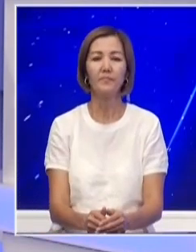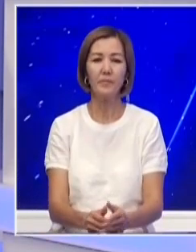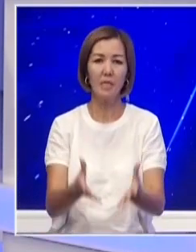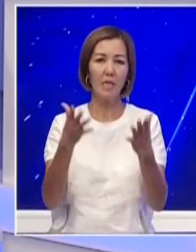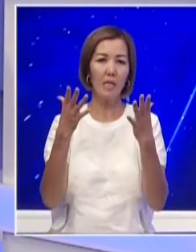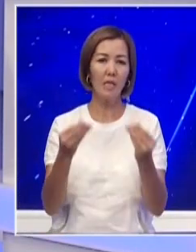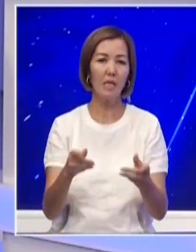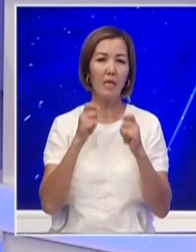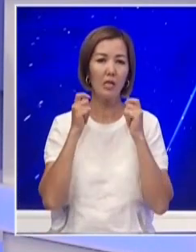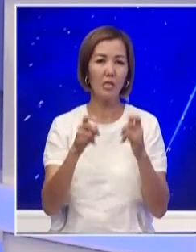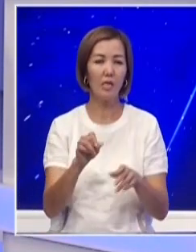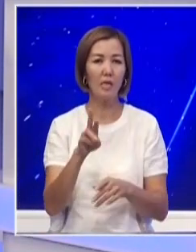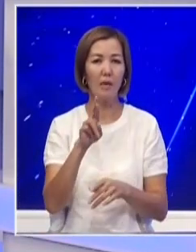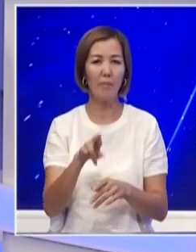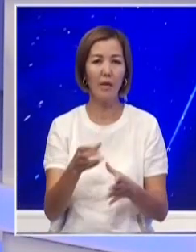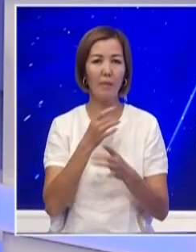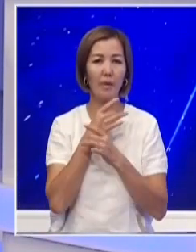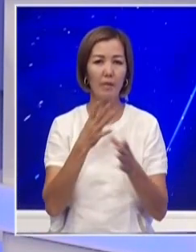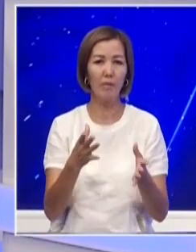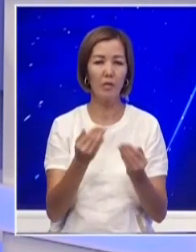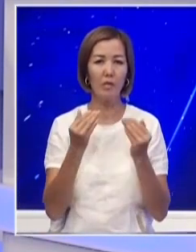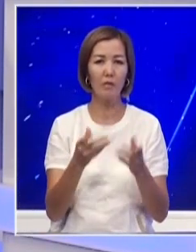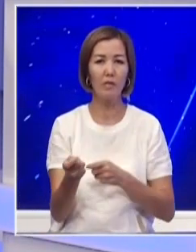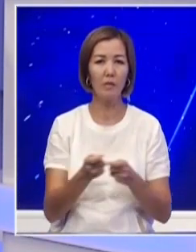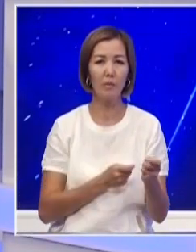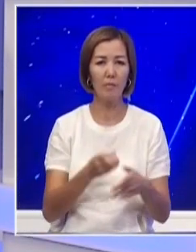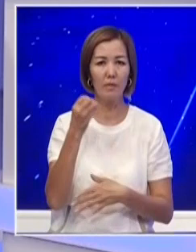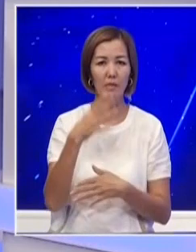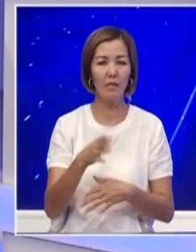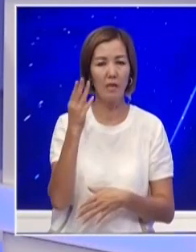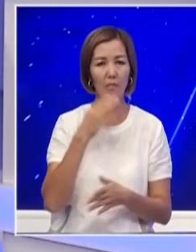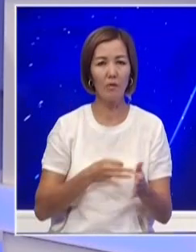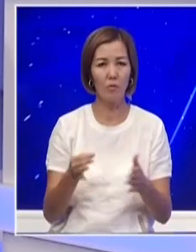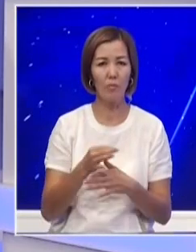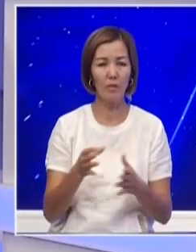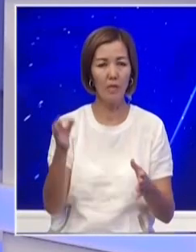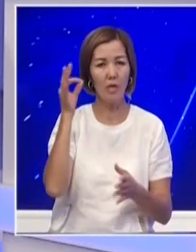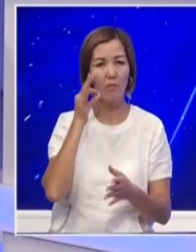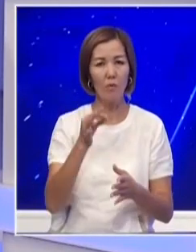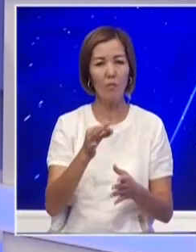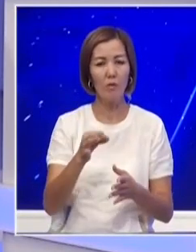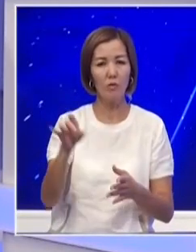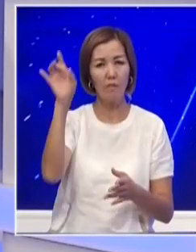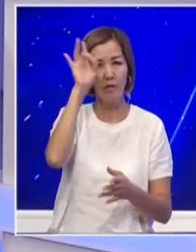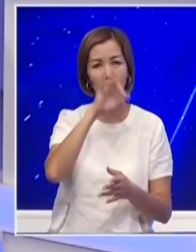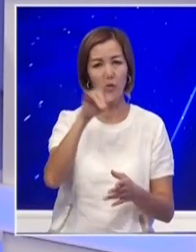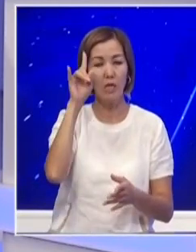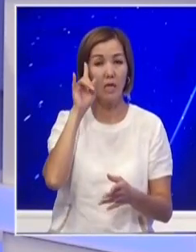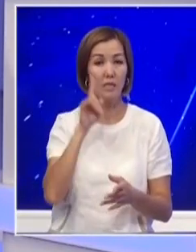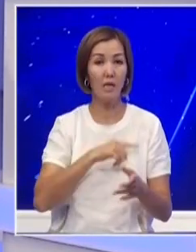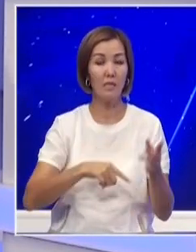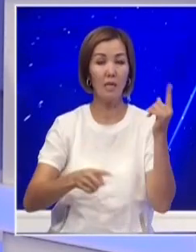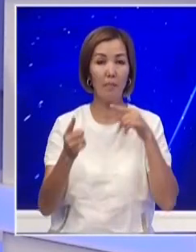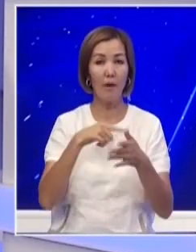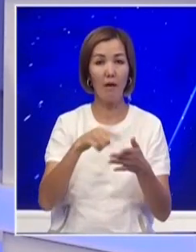День рождения Абая Кунанбаева широко отмечают сегодня в административном центре Алматинской области. Напомним, выдающийся казахский